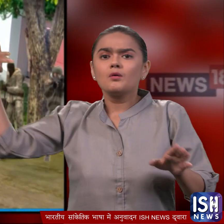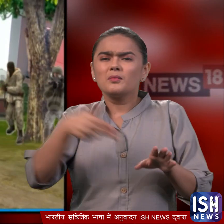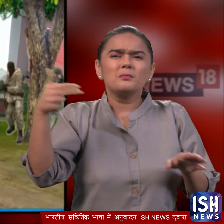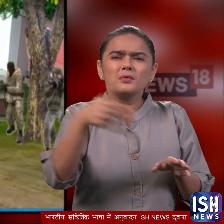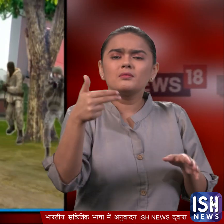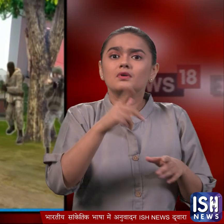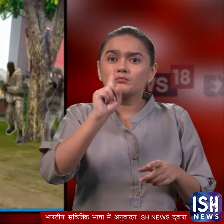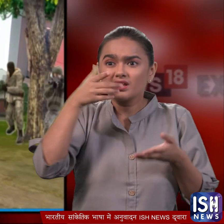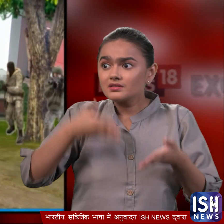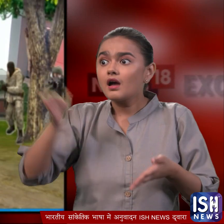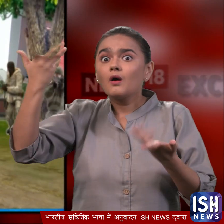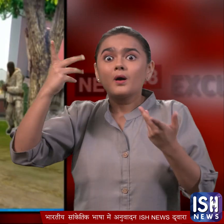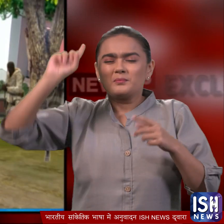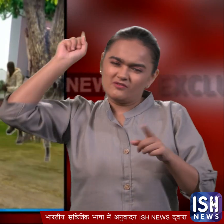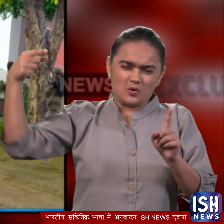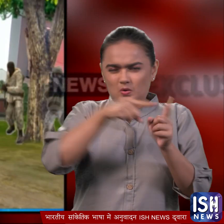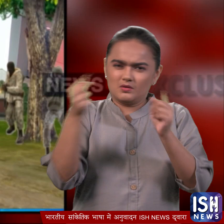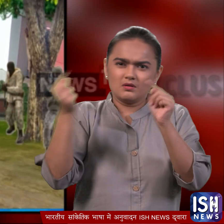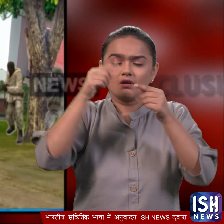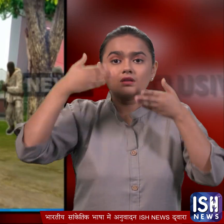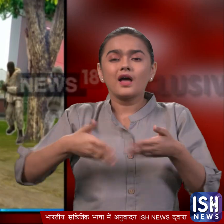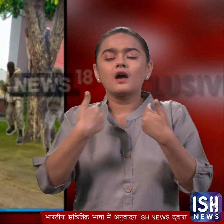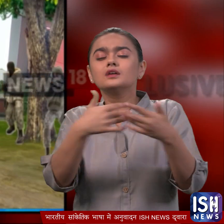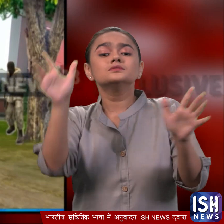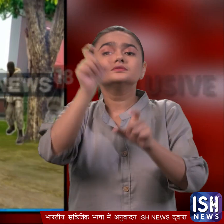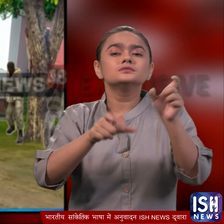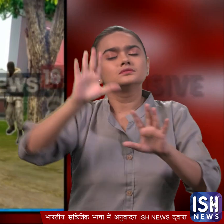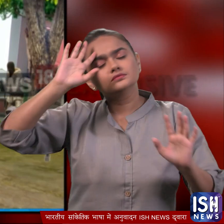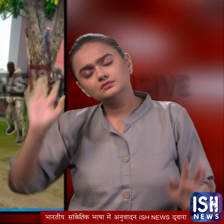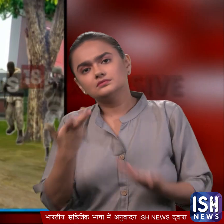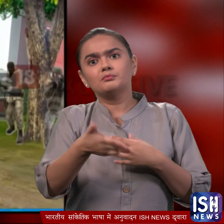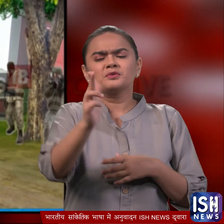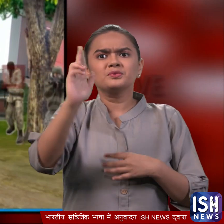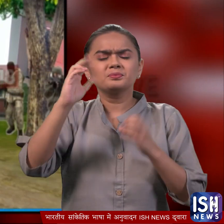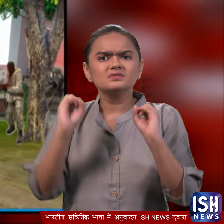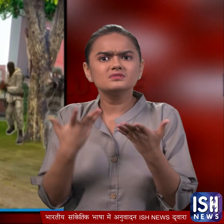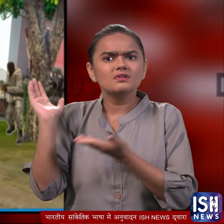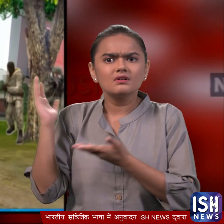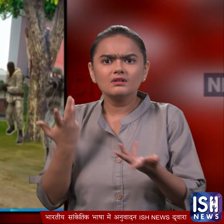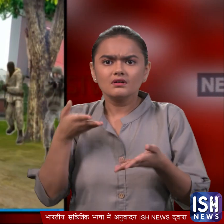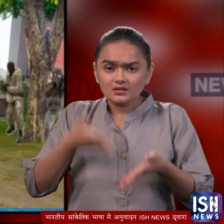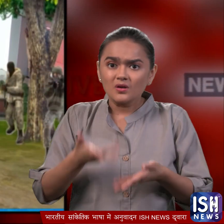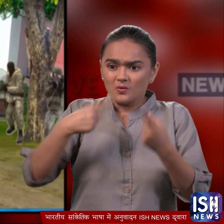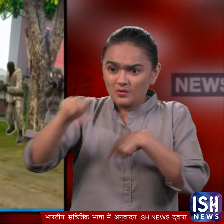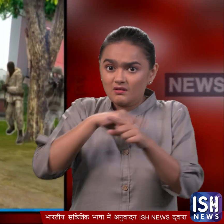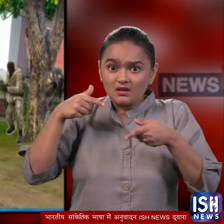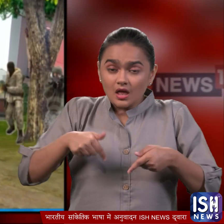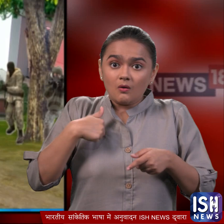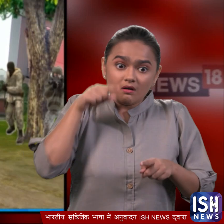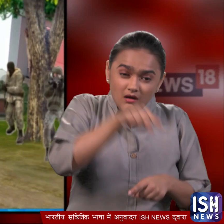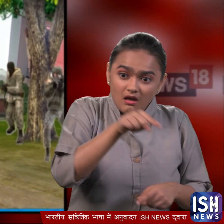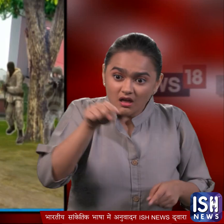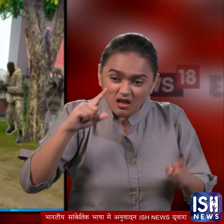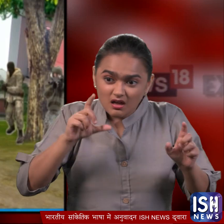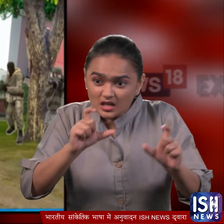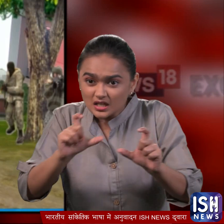थे, लेकिन अब कायर आतंकी आम लोगों को भी निशाना बनाकर दहशत फैलाने में लगे। और किसी भी राज्य में हर नागरिक के पीछे सुरक्षा बल की